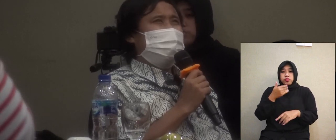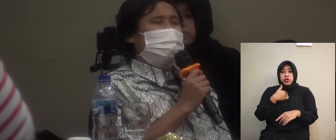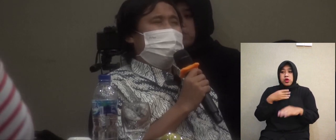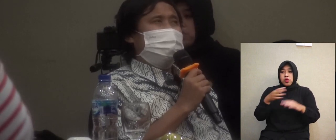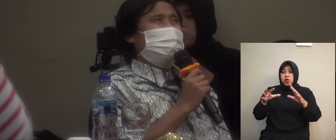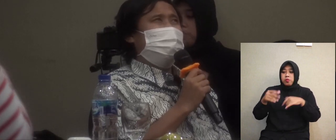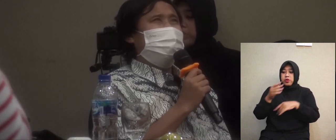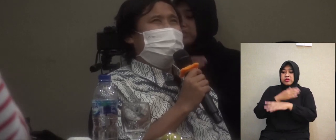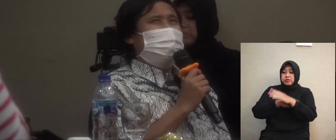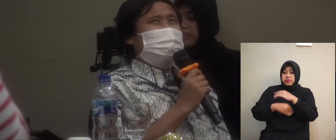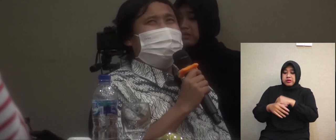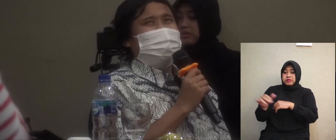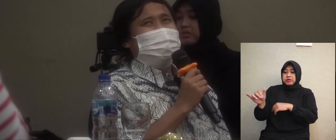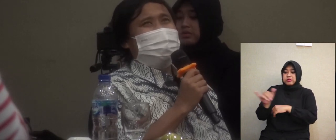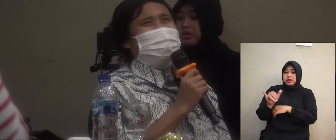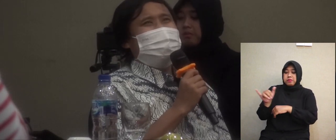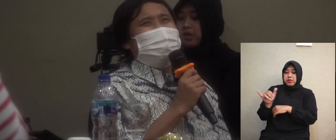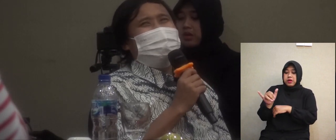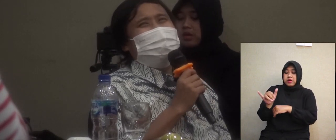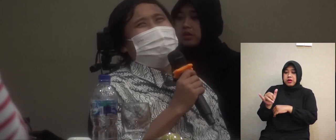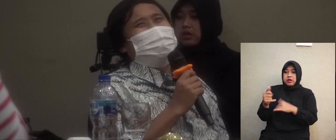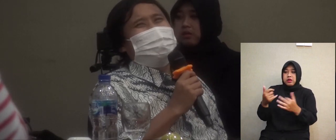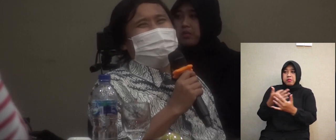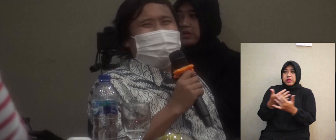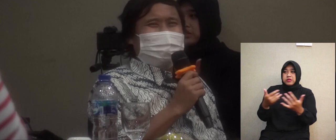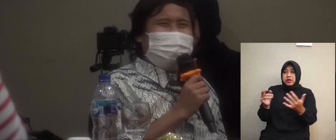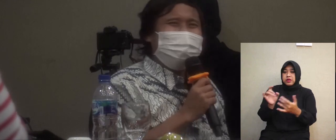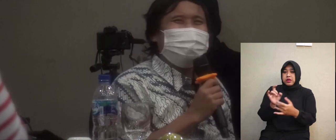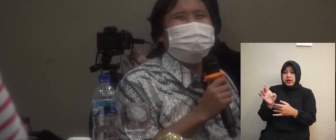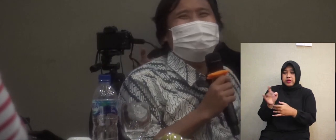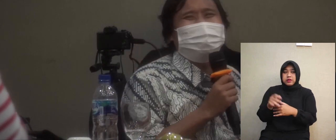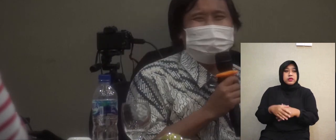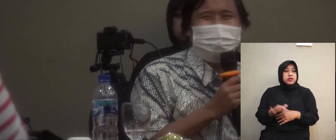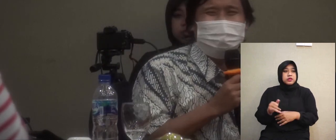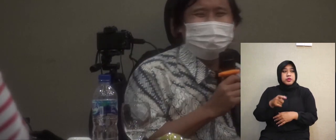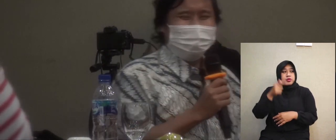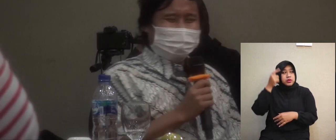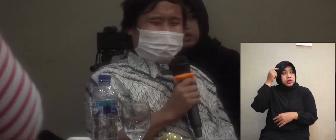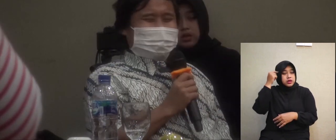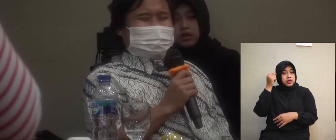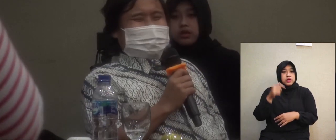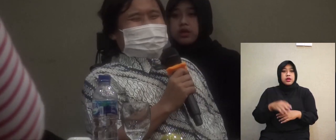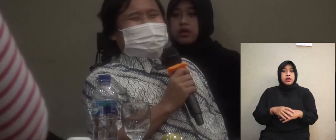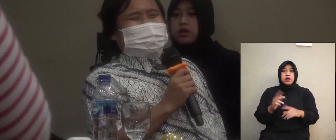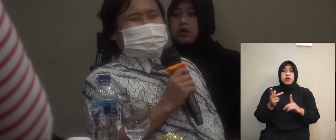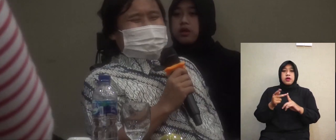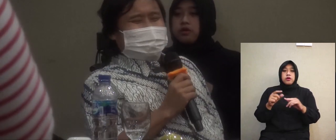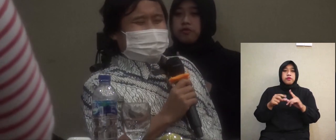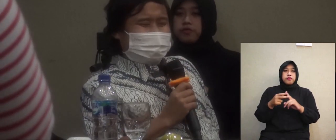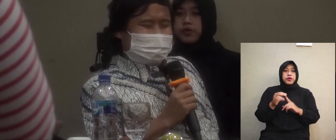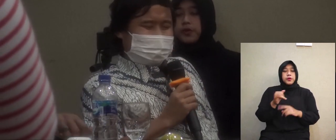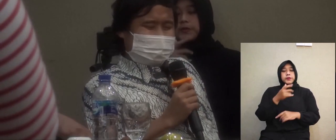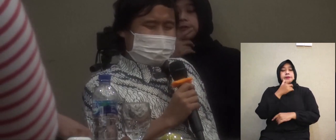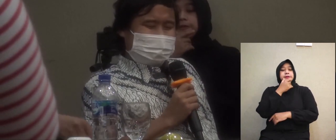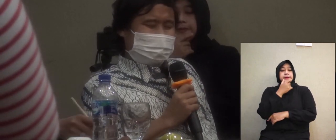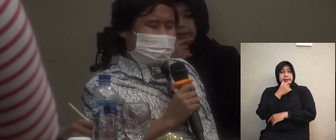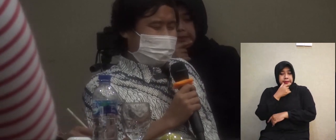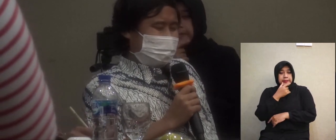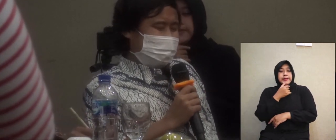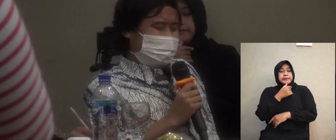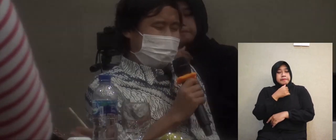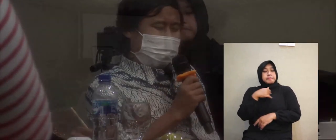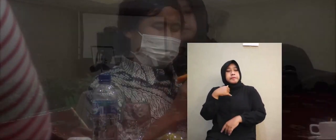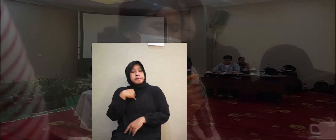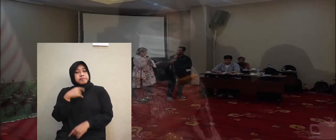difabel sama dengan warga negara yang lain begitu kira-kira baik gitulah